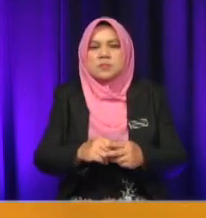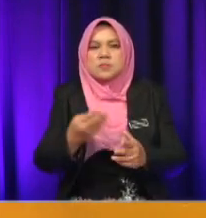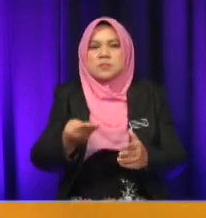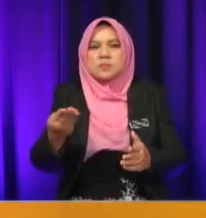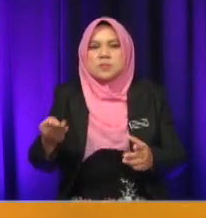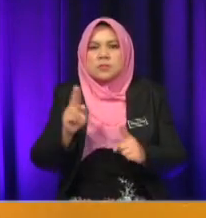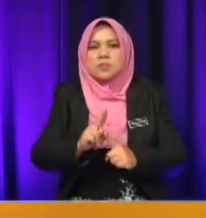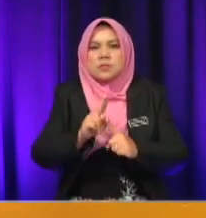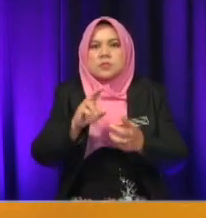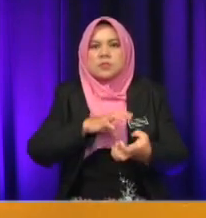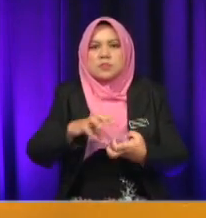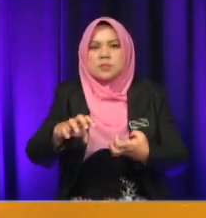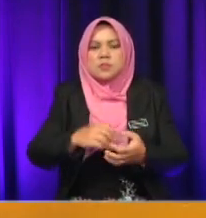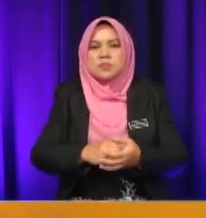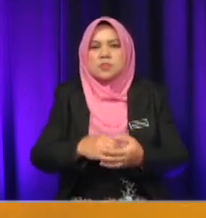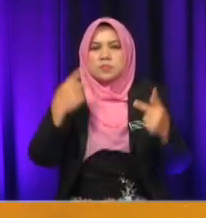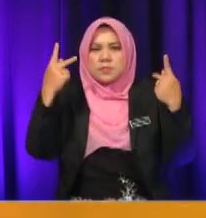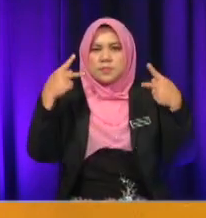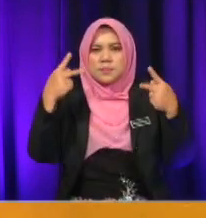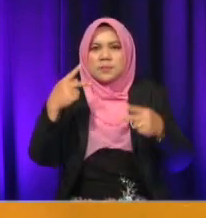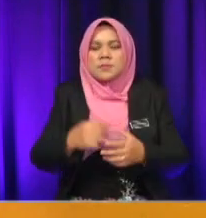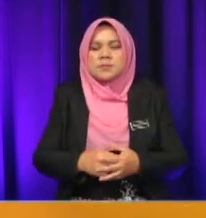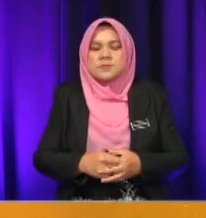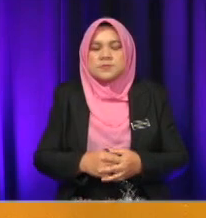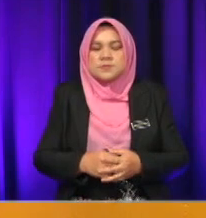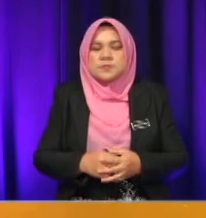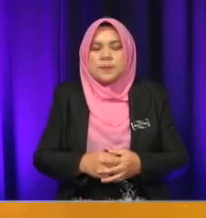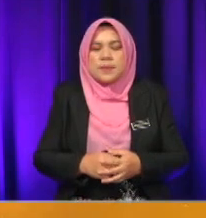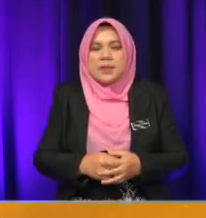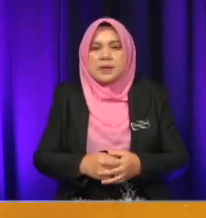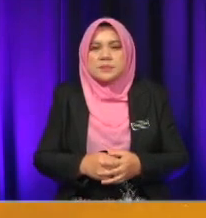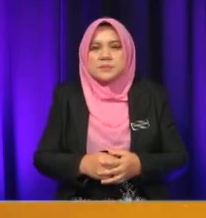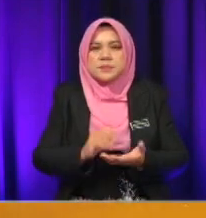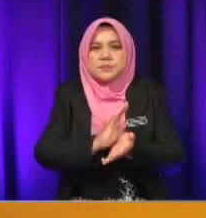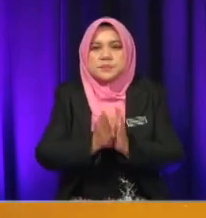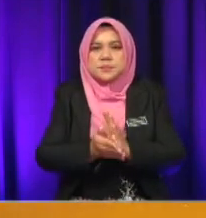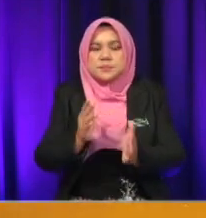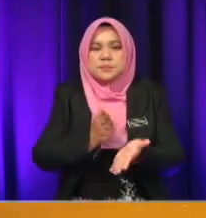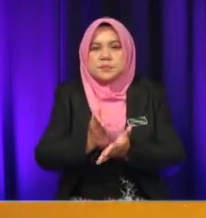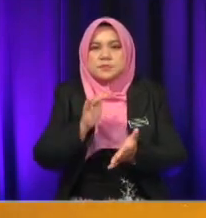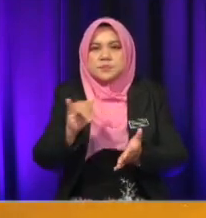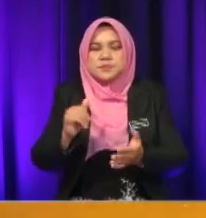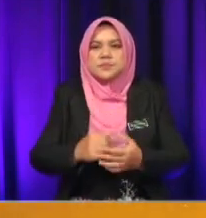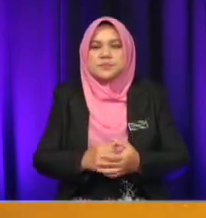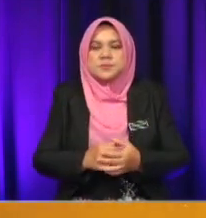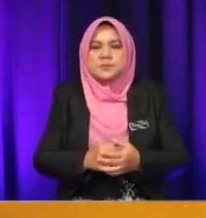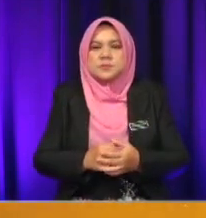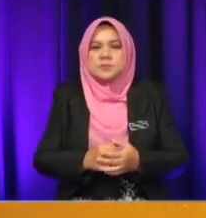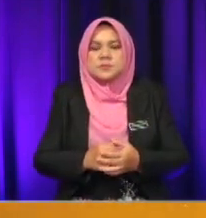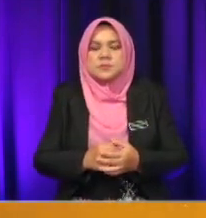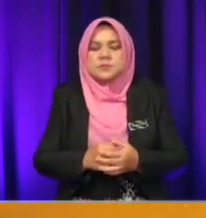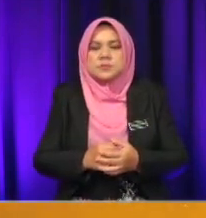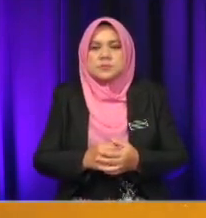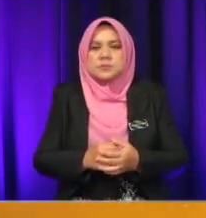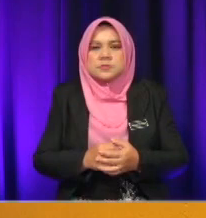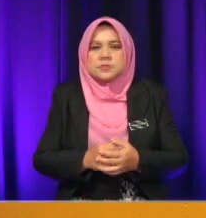utama kalau rosak, pening kepala kita juga kan. Betul cikgu. Okey, baiklah. Jadi seterusnya kita kita tengok secara sepintas lalu